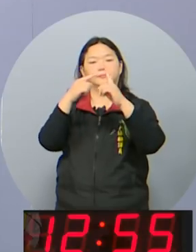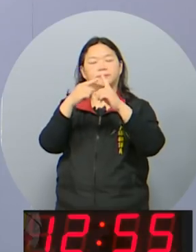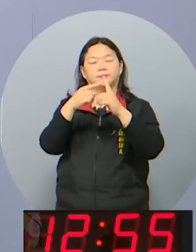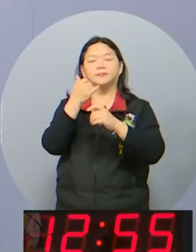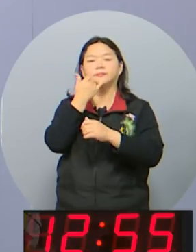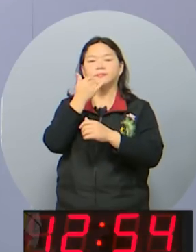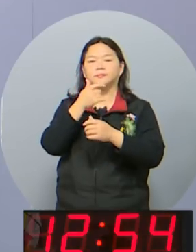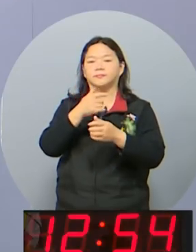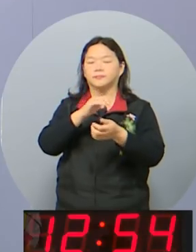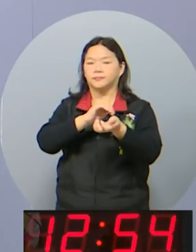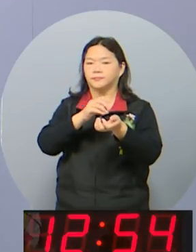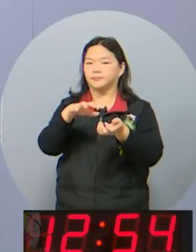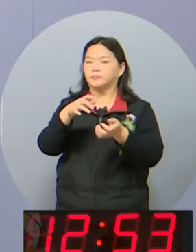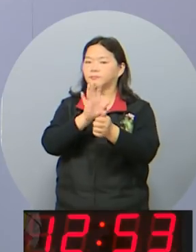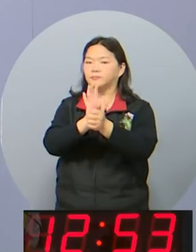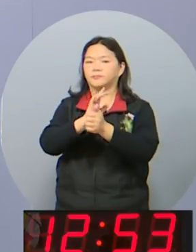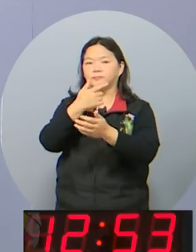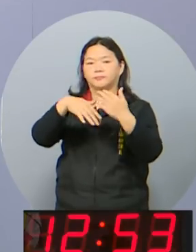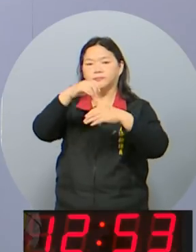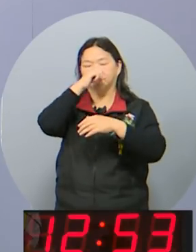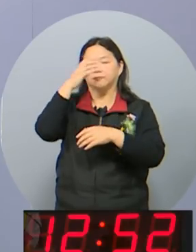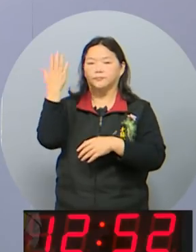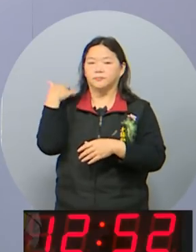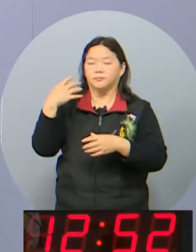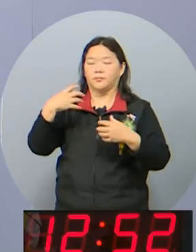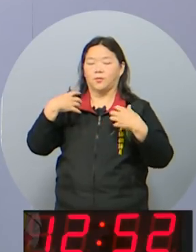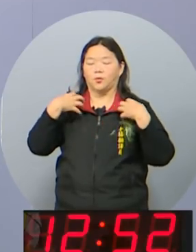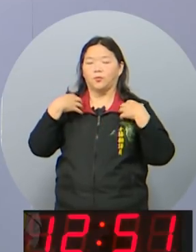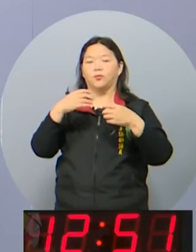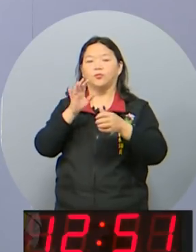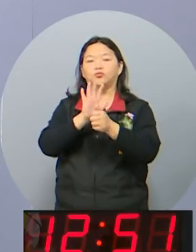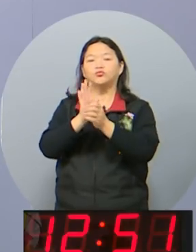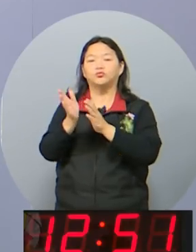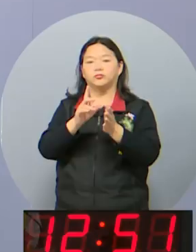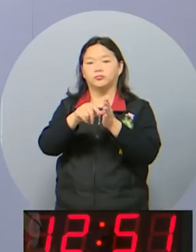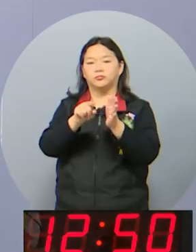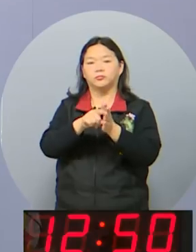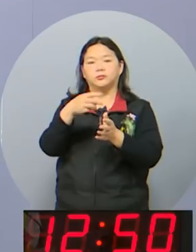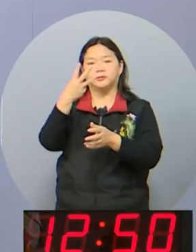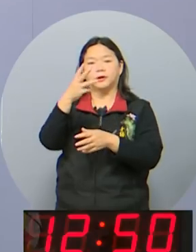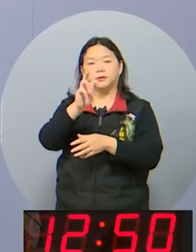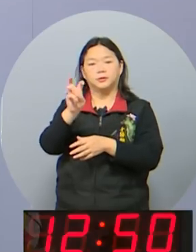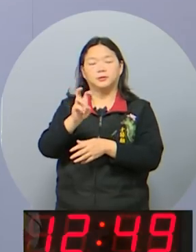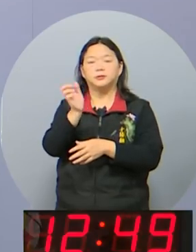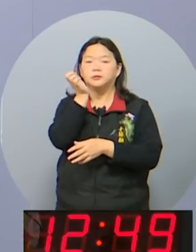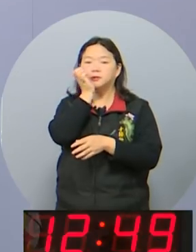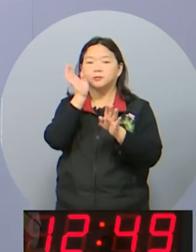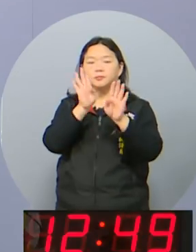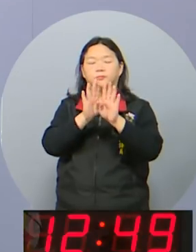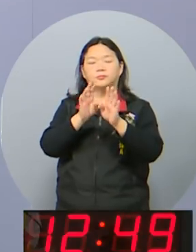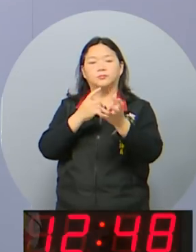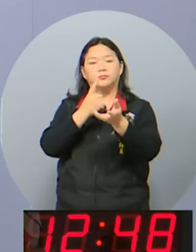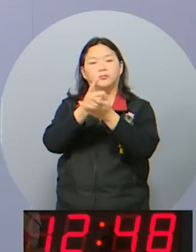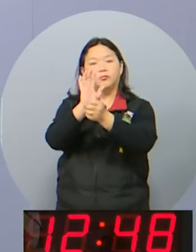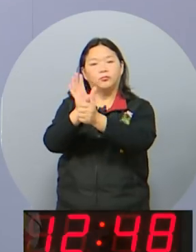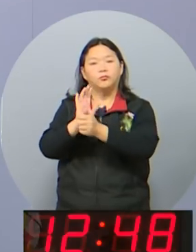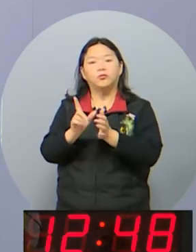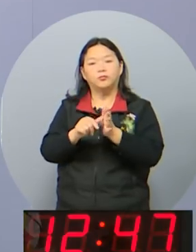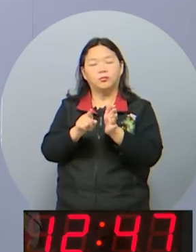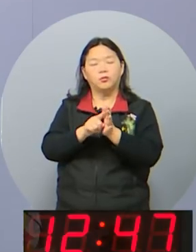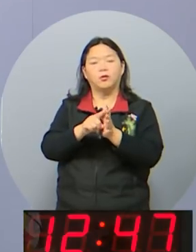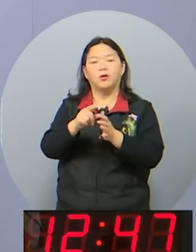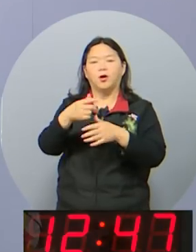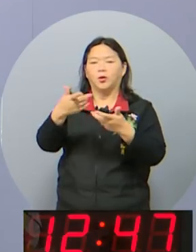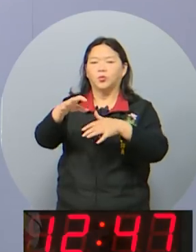疗资源。那我过去在担任助理的时候，在三芝石门地区服务的时候，很多的乡亲，